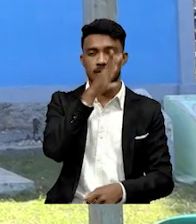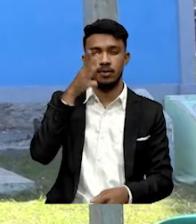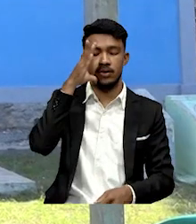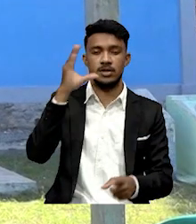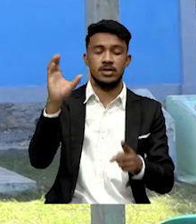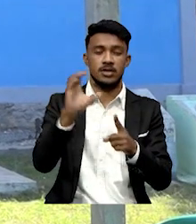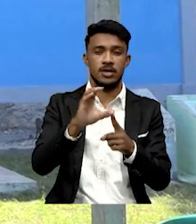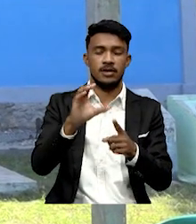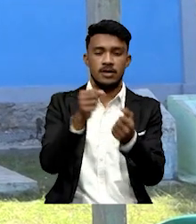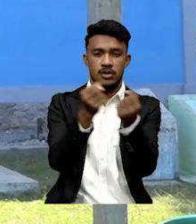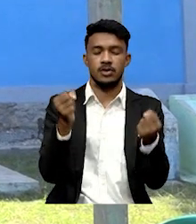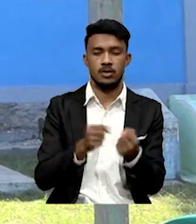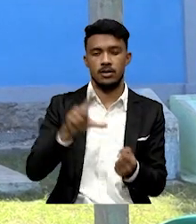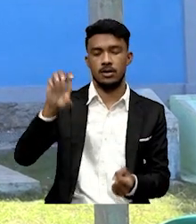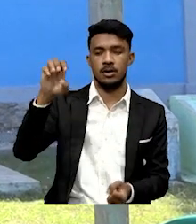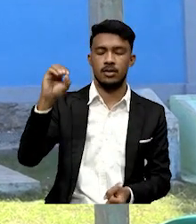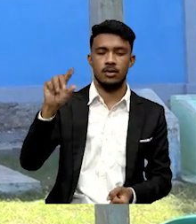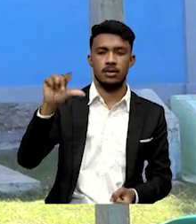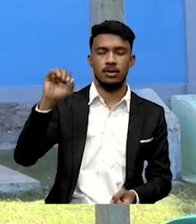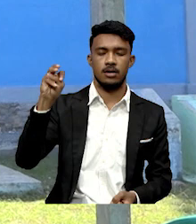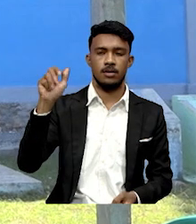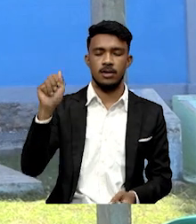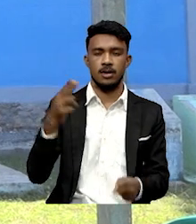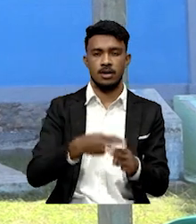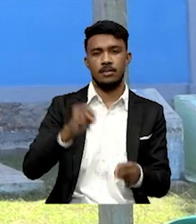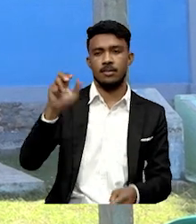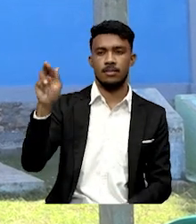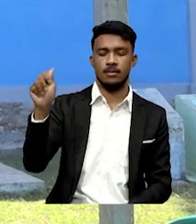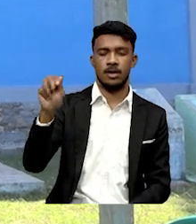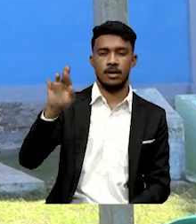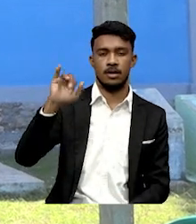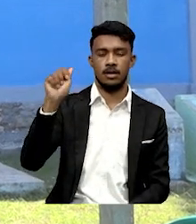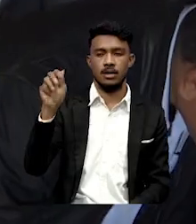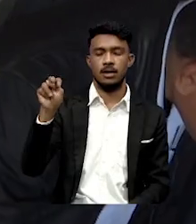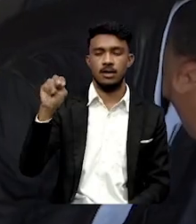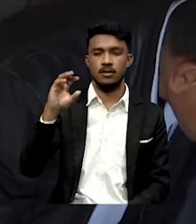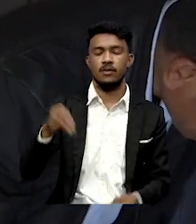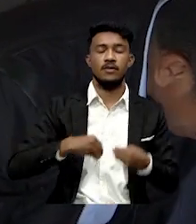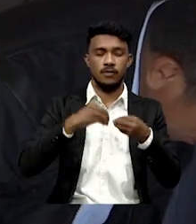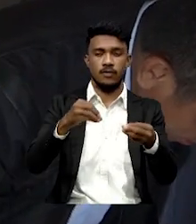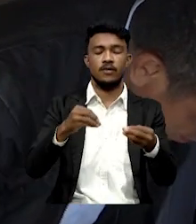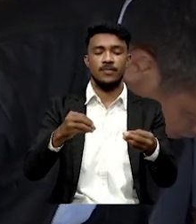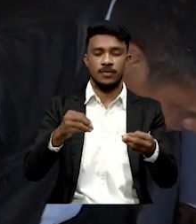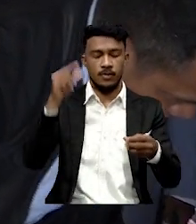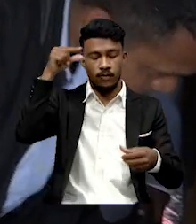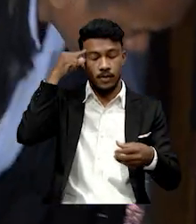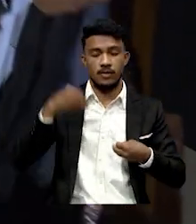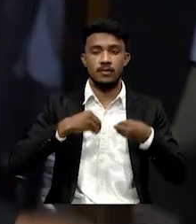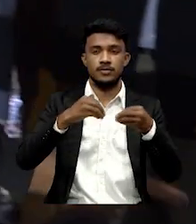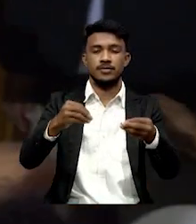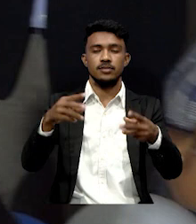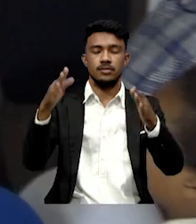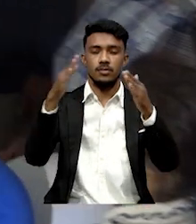Leo Lima Mariano de Lima contenti tebes tamba gubernu bele oferese sede suku no uma kibit laik ba komunidade